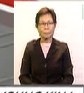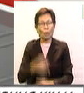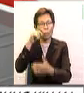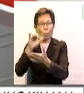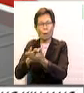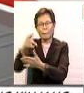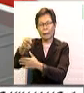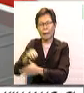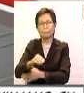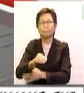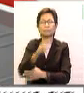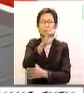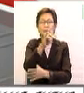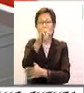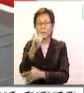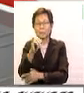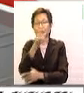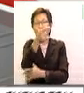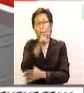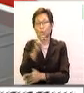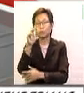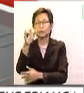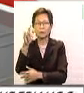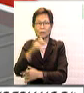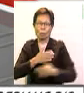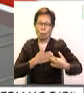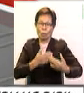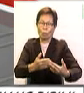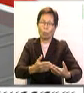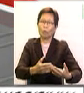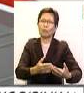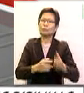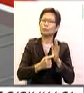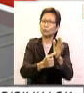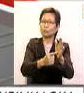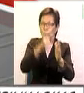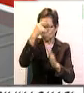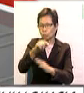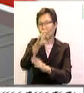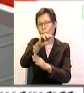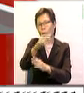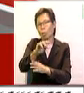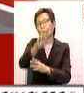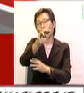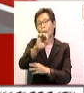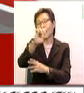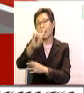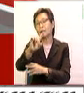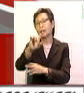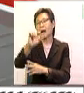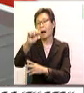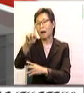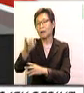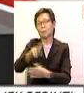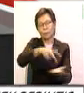Isteri Perdana Menteri Tun Dr. Siti Asmah Muhammad Ali akan mendedikasikan persembahannya untuk Allahyarham Muhammad Adib pada konsert